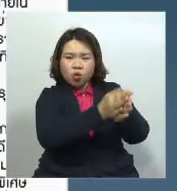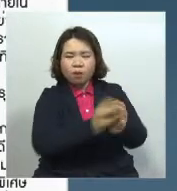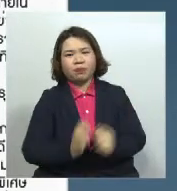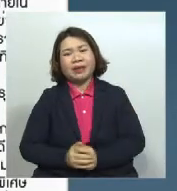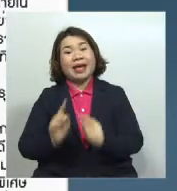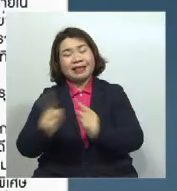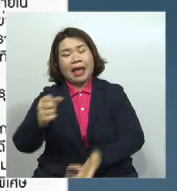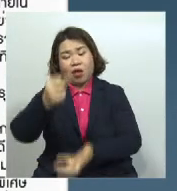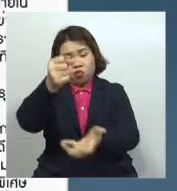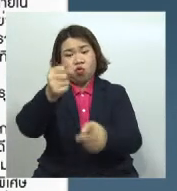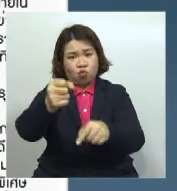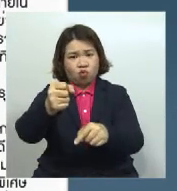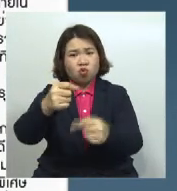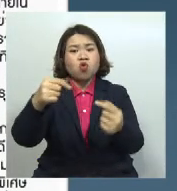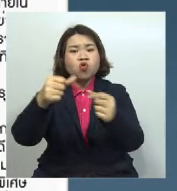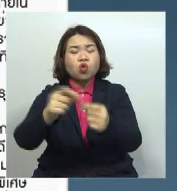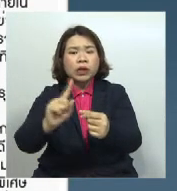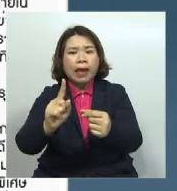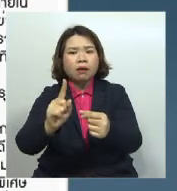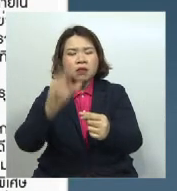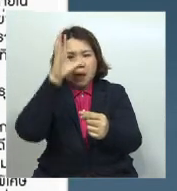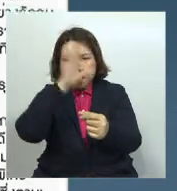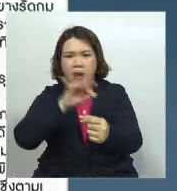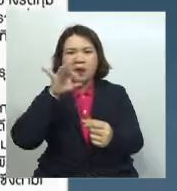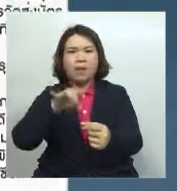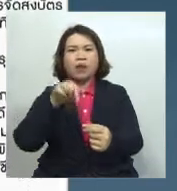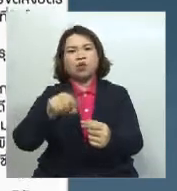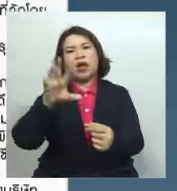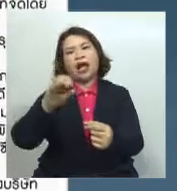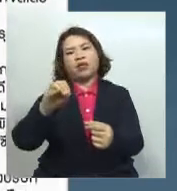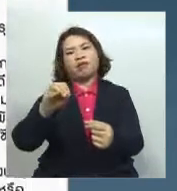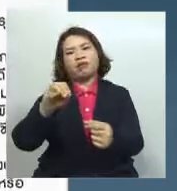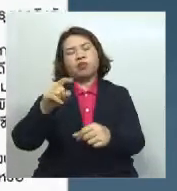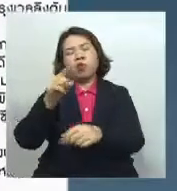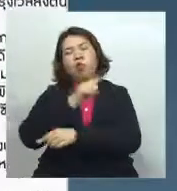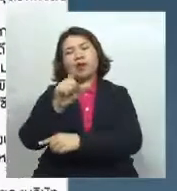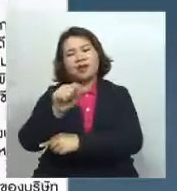ซัมบินตอน 2 ทุม50 ก็ท